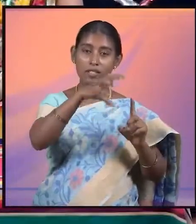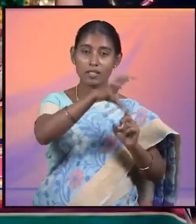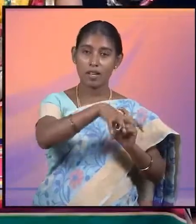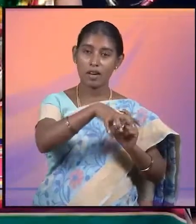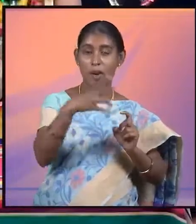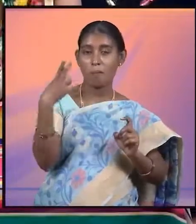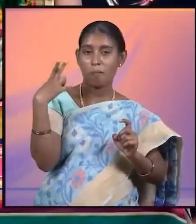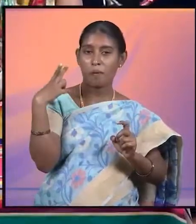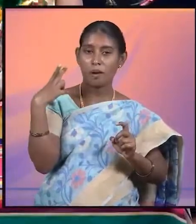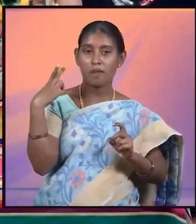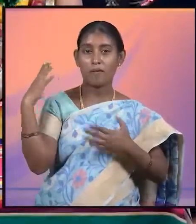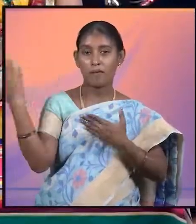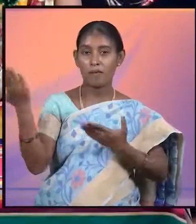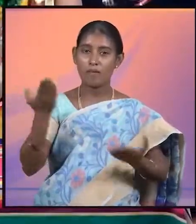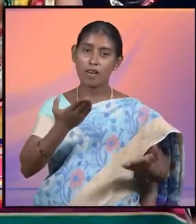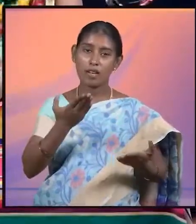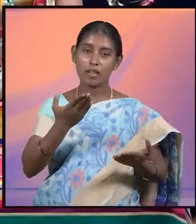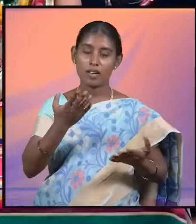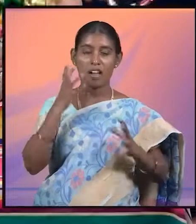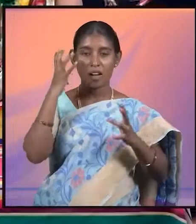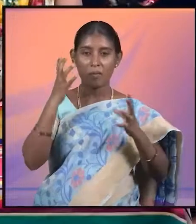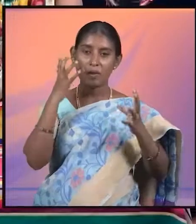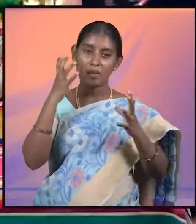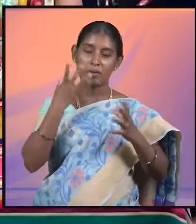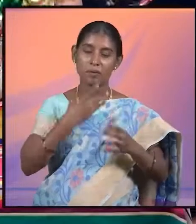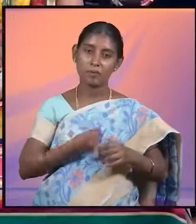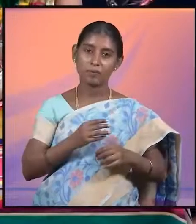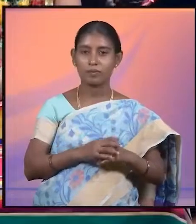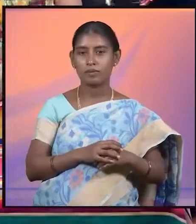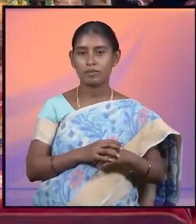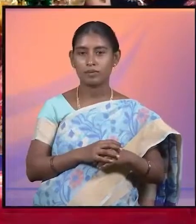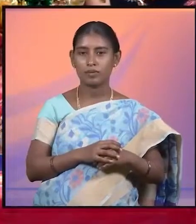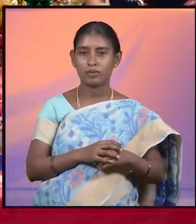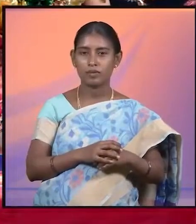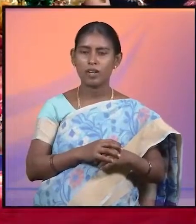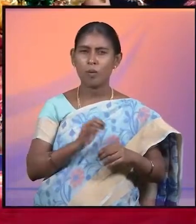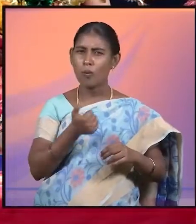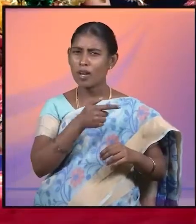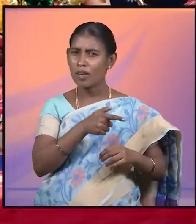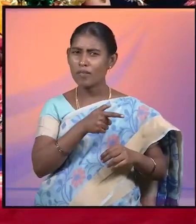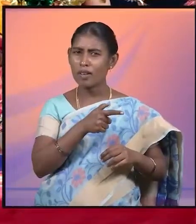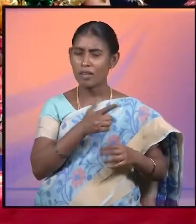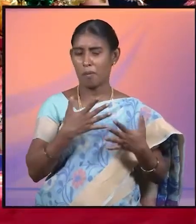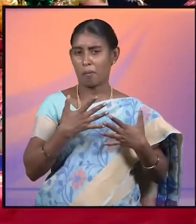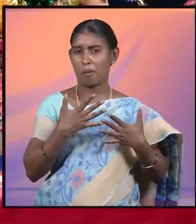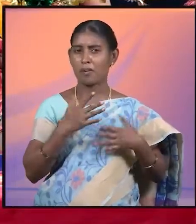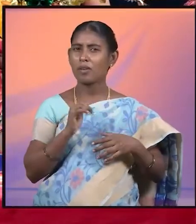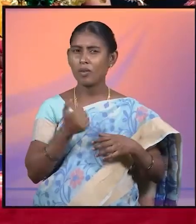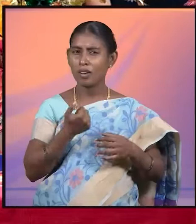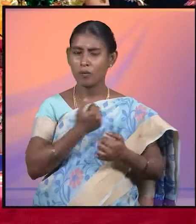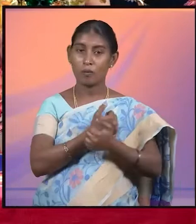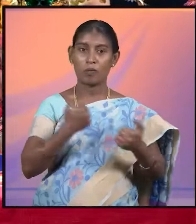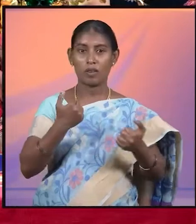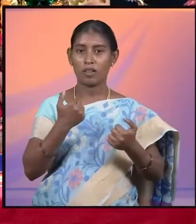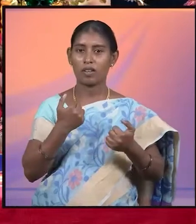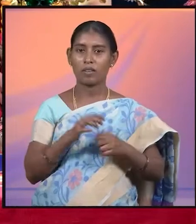நாட்டான் காஞ்சி நாட்டான் படகொண்டு வாரானாம் காஞ்சி நாட்டான். ஏன் இவர் பயப்படுறாரு? இவர்தான்